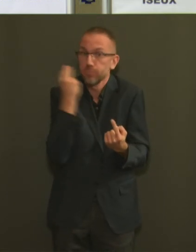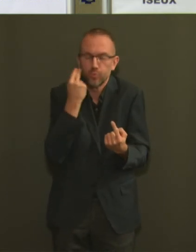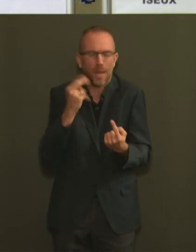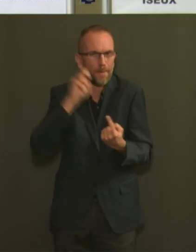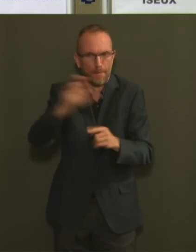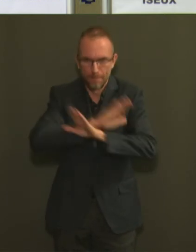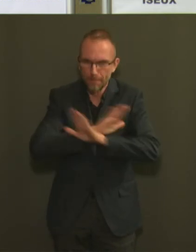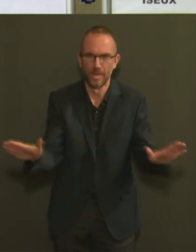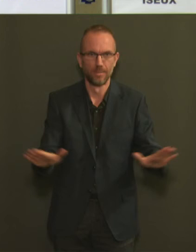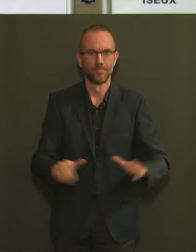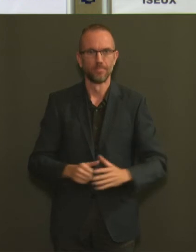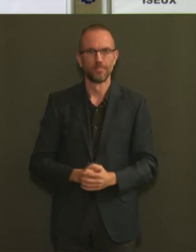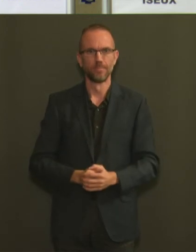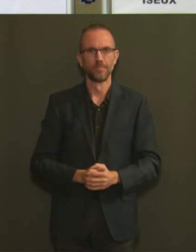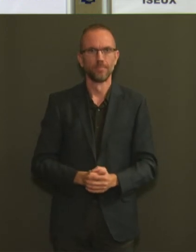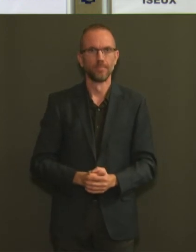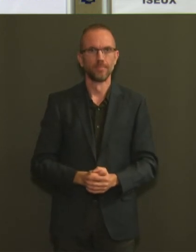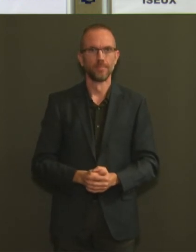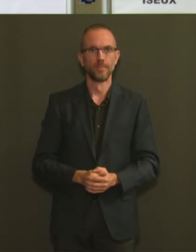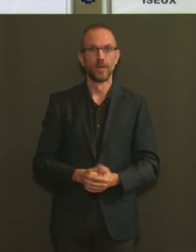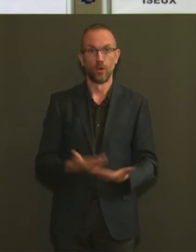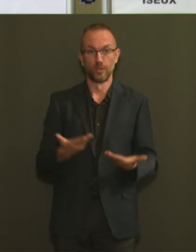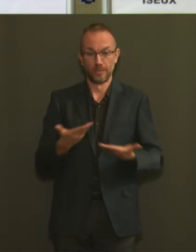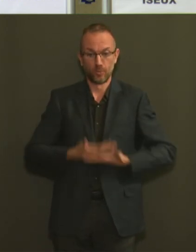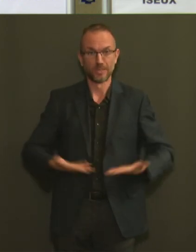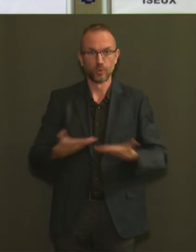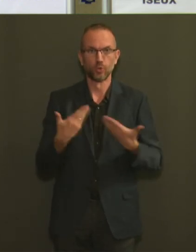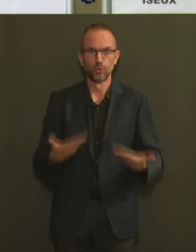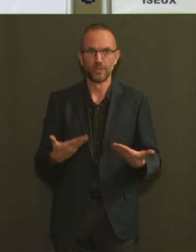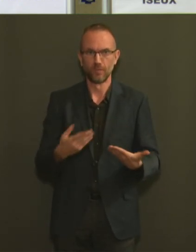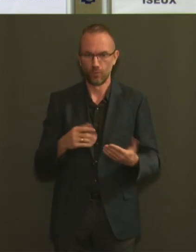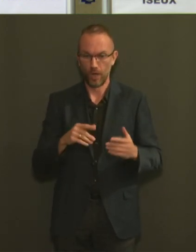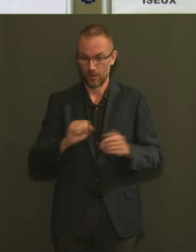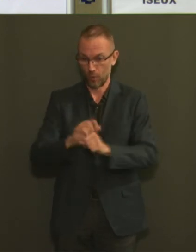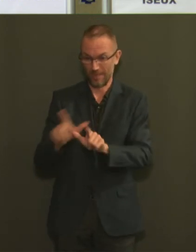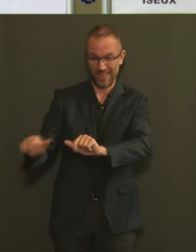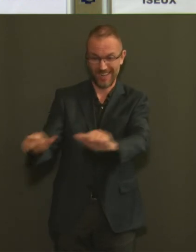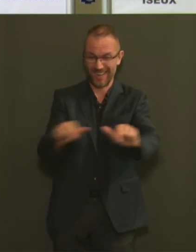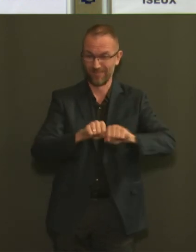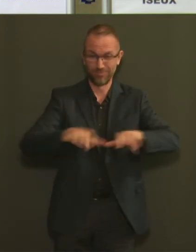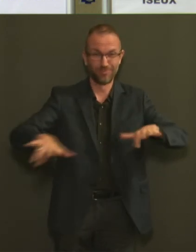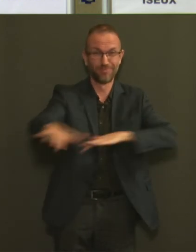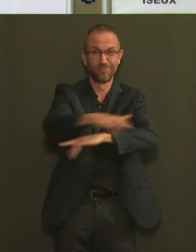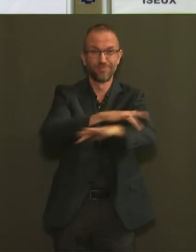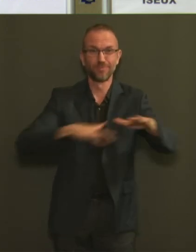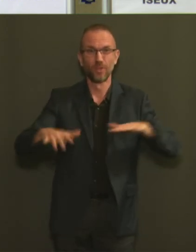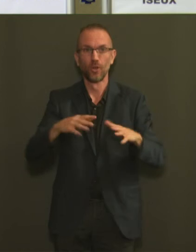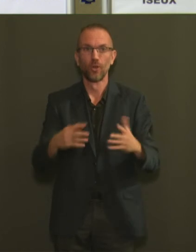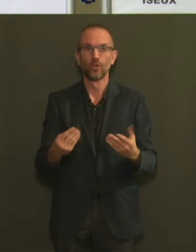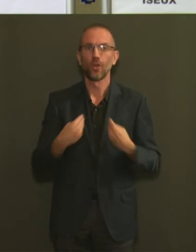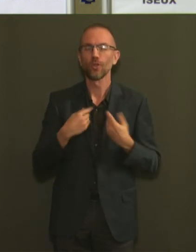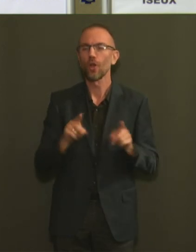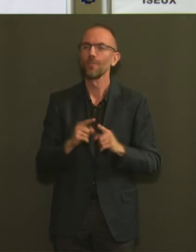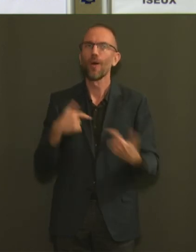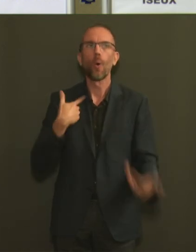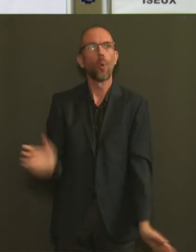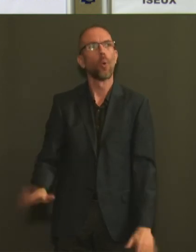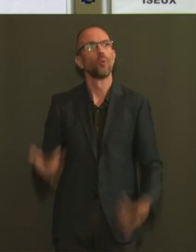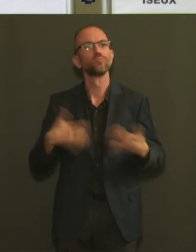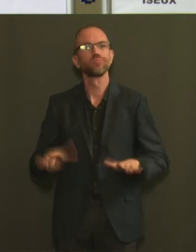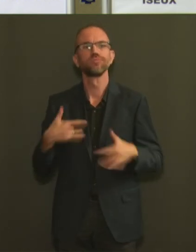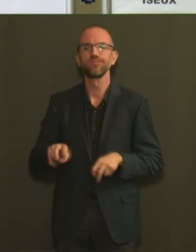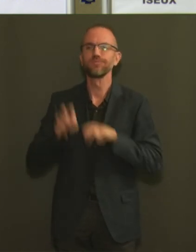épidémique est trop fragile pour se permettre de se rendre à l'étranger à des fins de loisirs comme le montre la situation